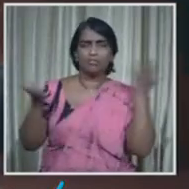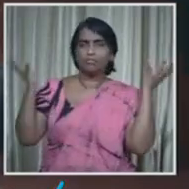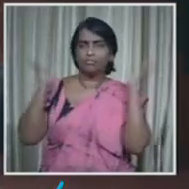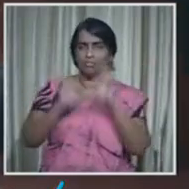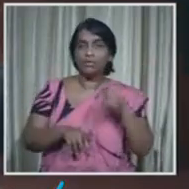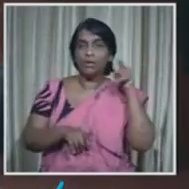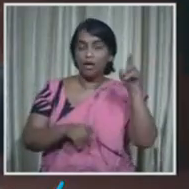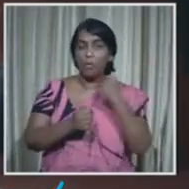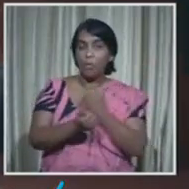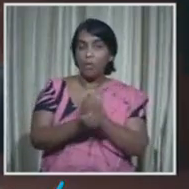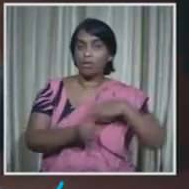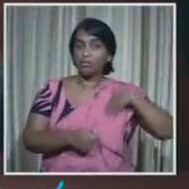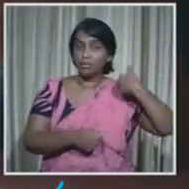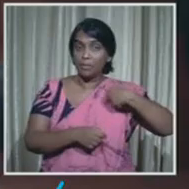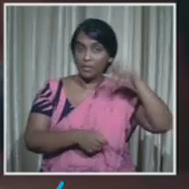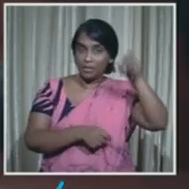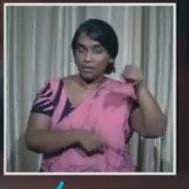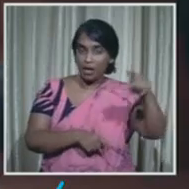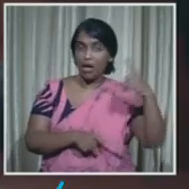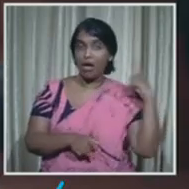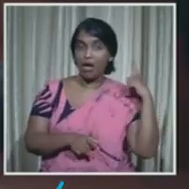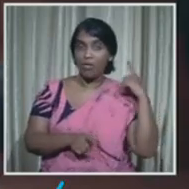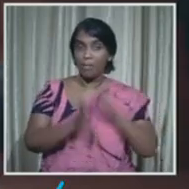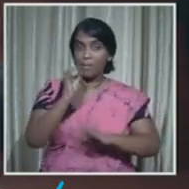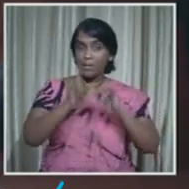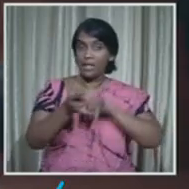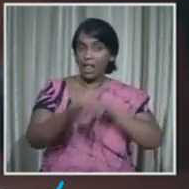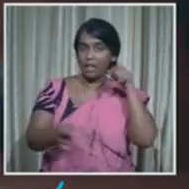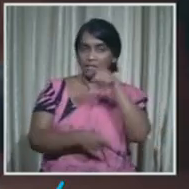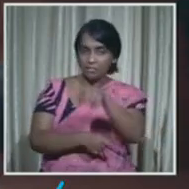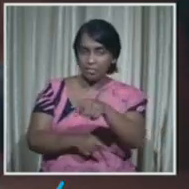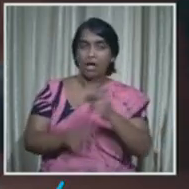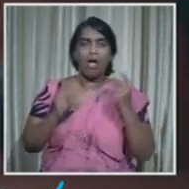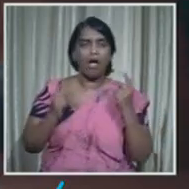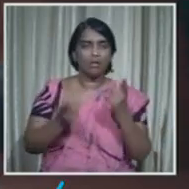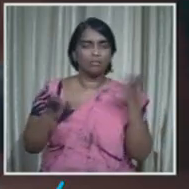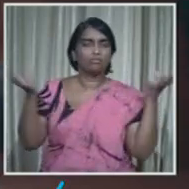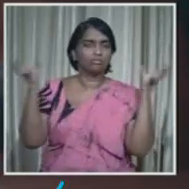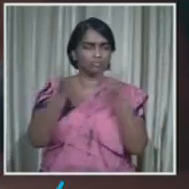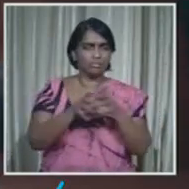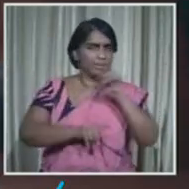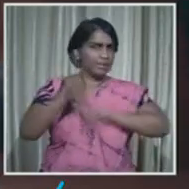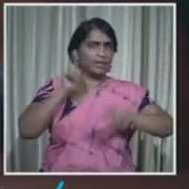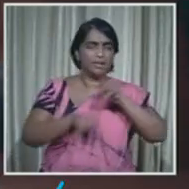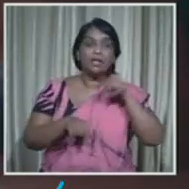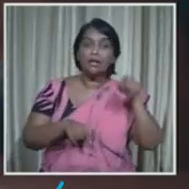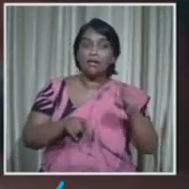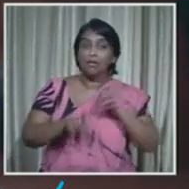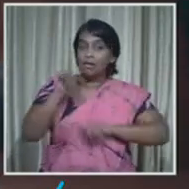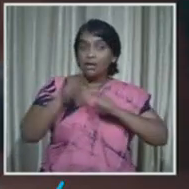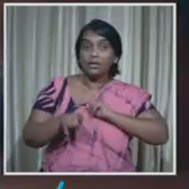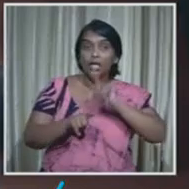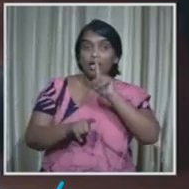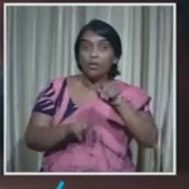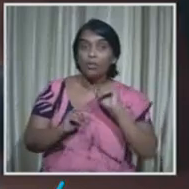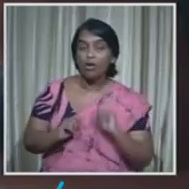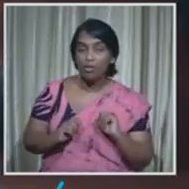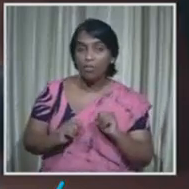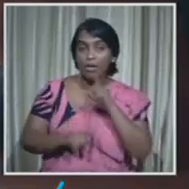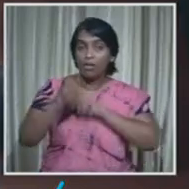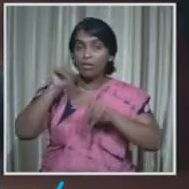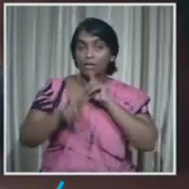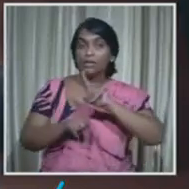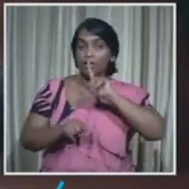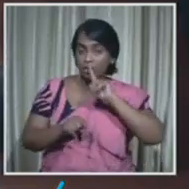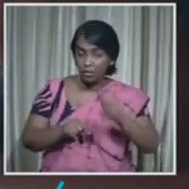ඒතර පොලිස්පතිවරයෙක් හිටියා ආරක්ෂක අමාත්‍යංශ ලේකම්වරයෙක් හිටියා හදිසිය කණ්ඩායමක් රැස්ුණා ඒ රැස්වෙච්ච වෙලාව මොකද්ද කිව්වේ ඒ රැස්වෙච්ච